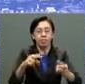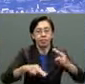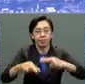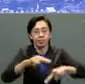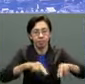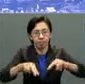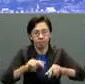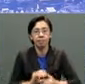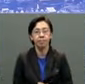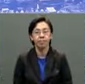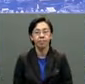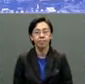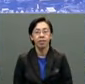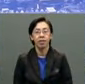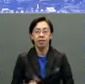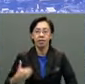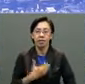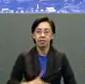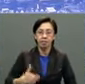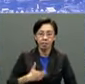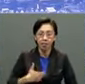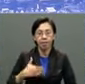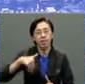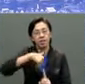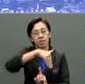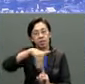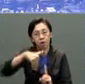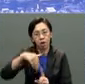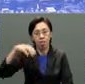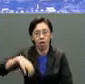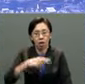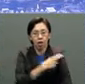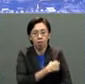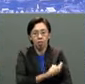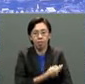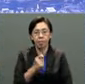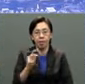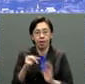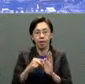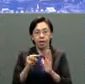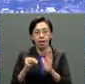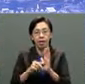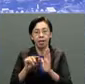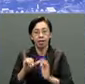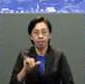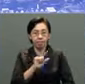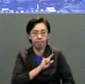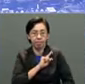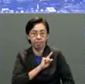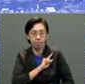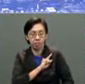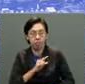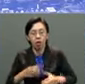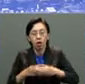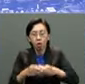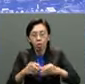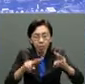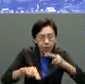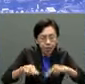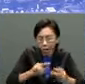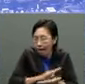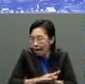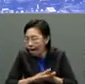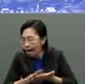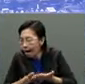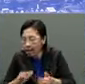ของทางด้านสุขอนามัยสิ่งแวดล้อมกรมอนามัยก็มีหน้าที่ที่จะลงเข้าไปในเชิงลุกดูเรื่องของความ